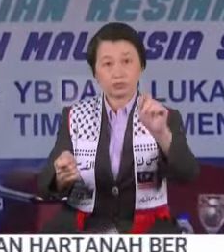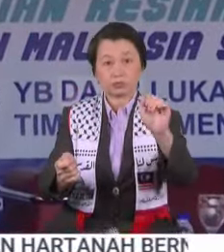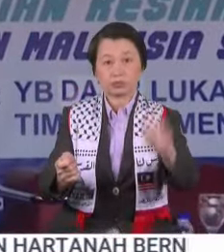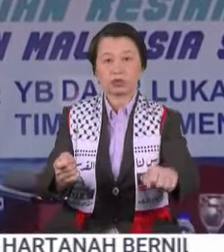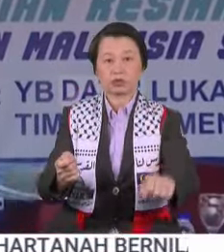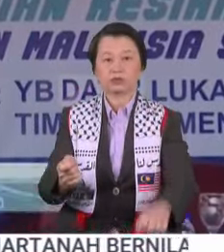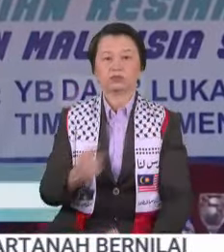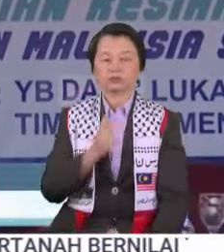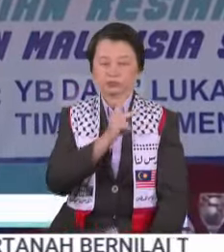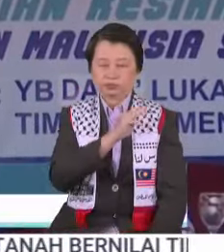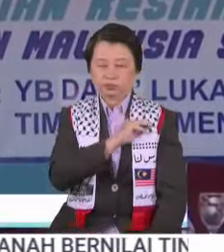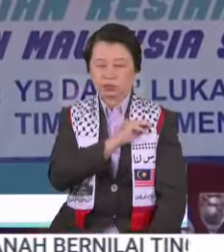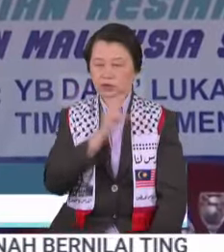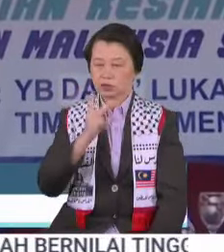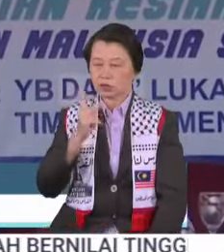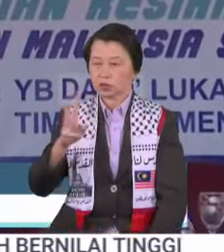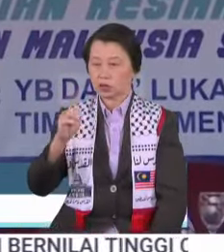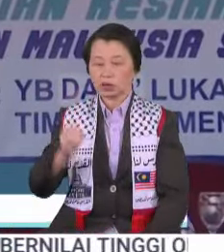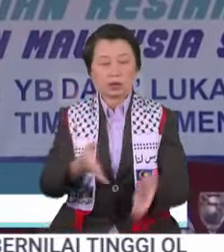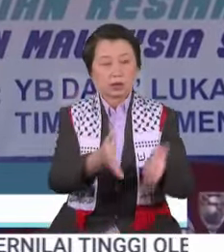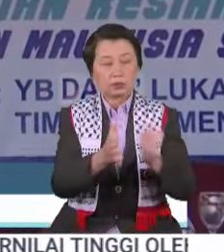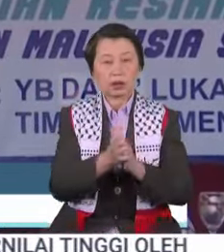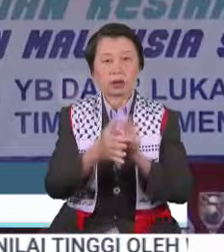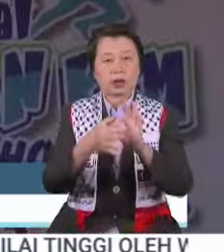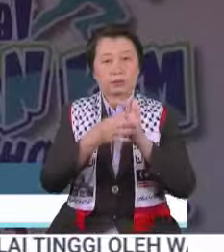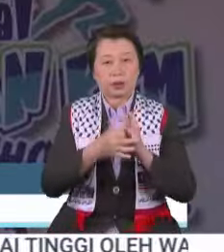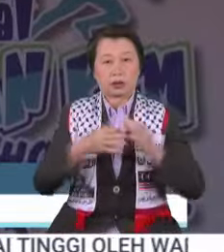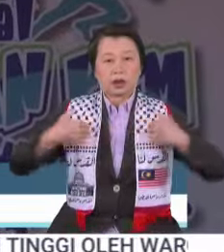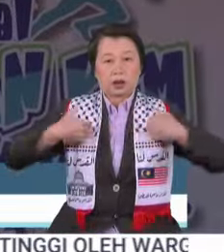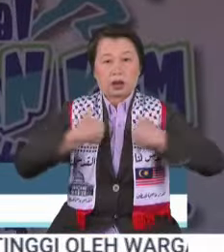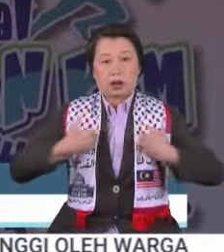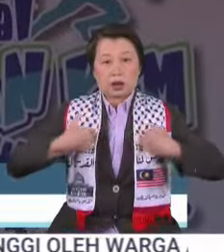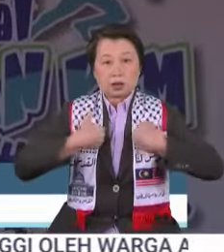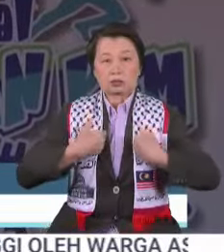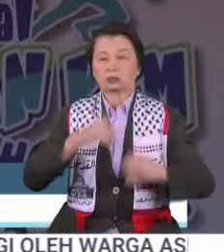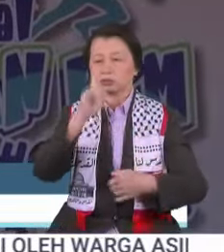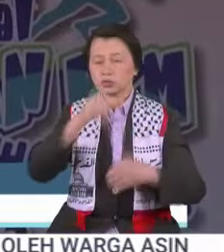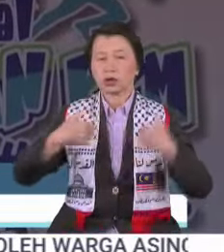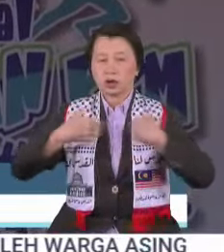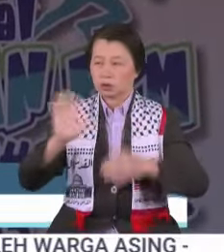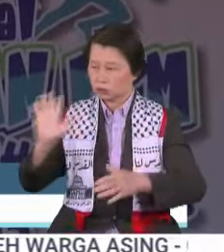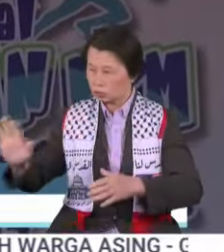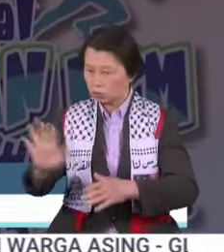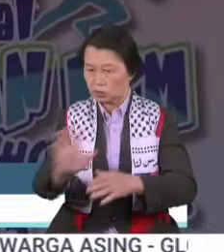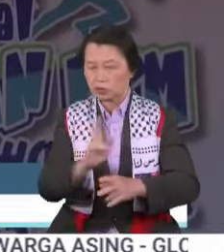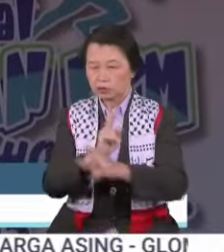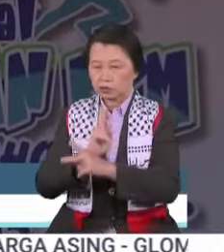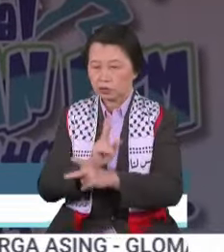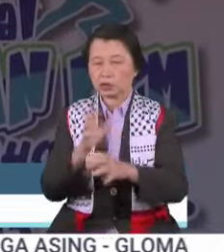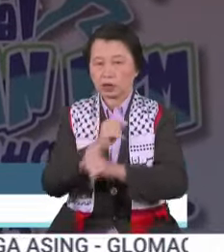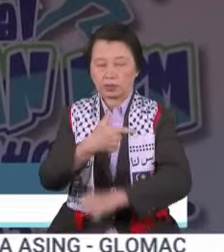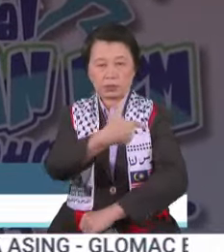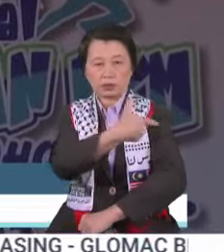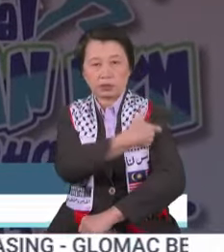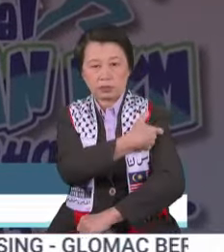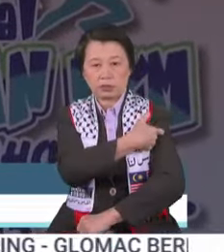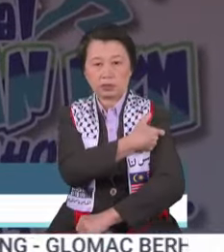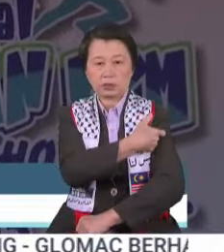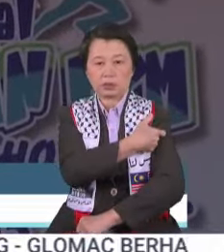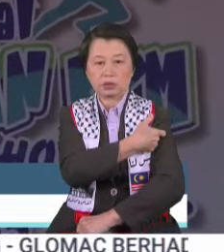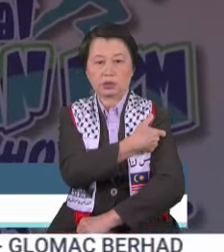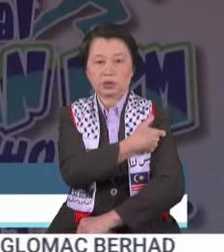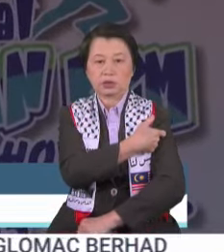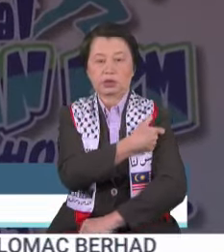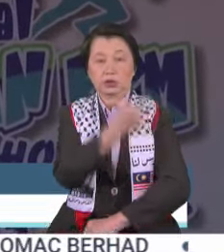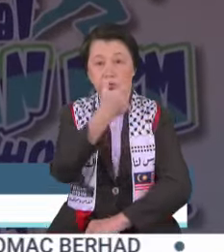Kementerian Kesihatan KKM nasihatkan pemilik-pemilik haiwan di negara ini untuk memastikan haiwan peliharaan mereka mendapat suntikan vaksin rabies.